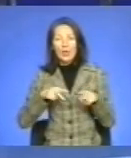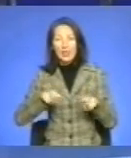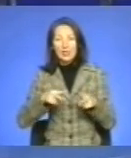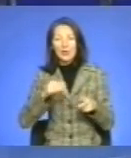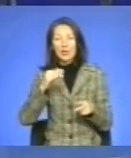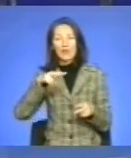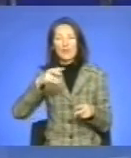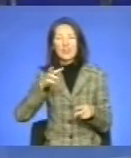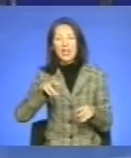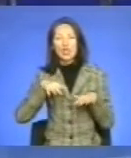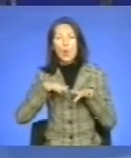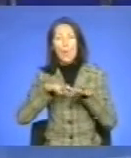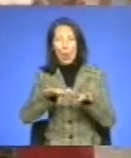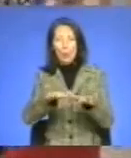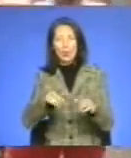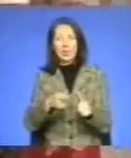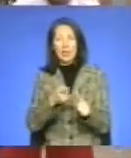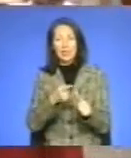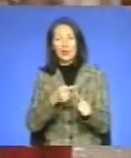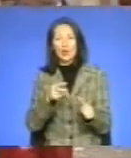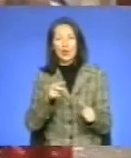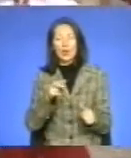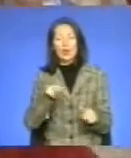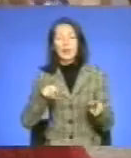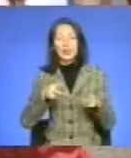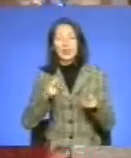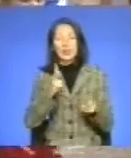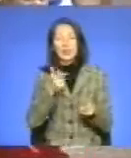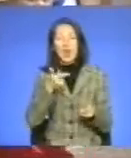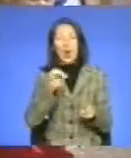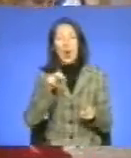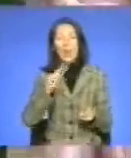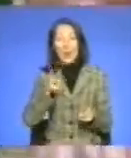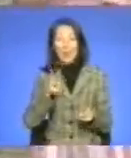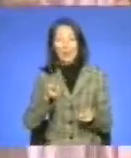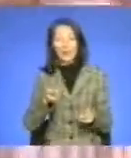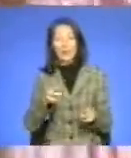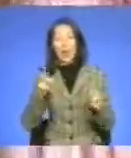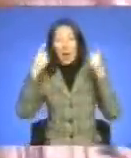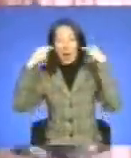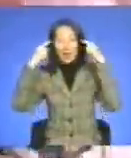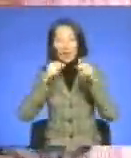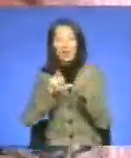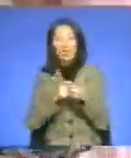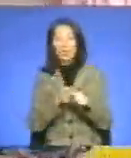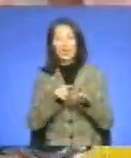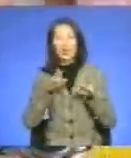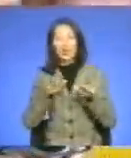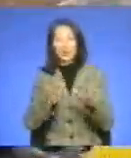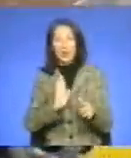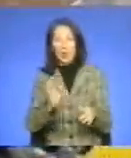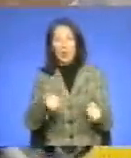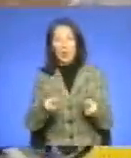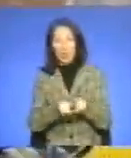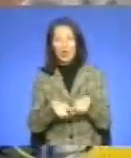назвою «Казковий гопак». Оскільки фестивальний гопак казковий, то учасники цього дійства також були